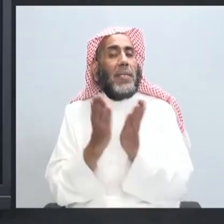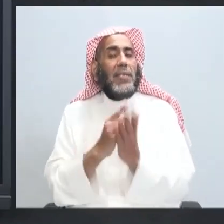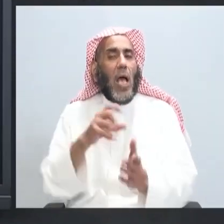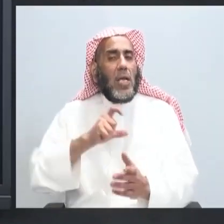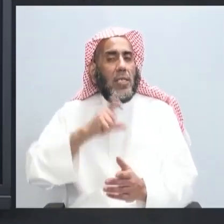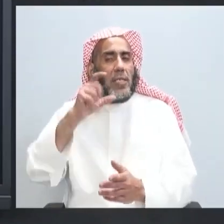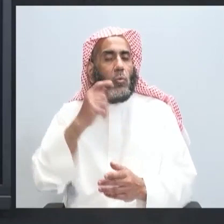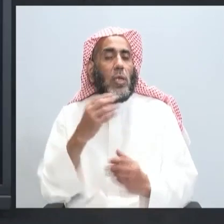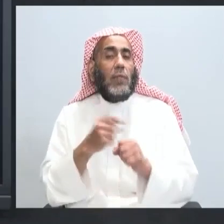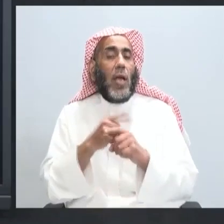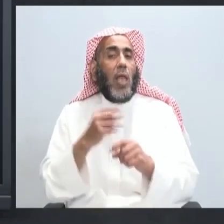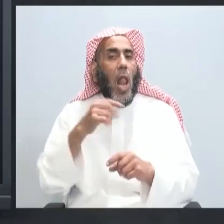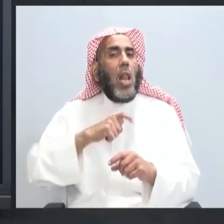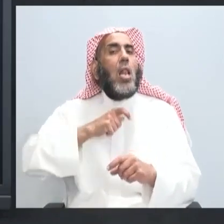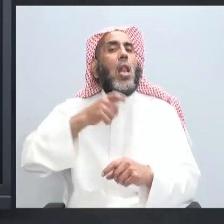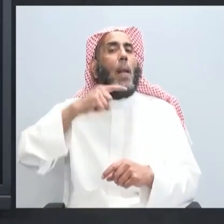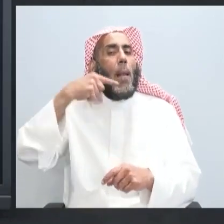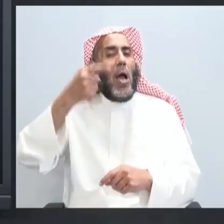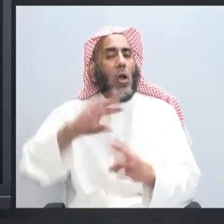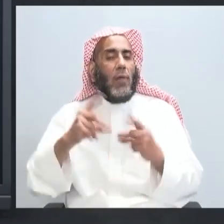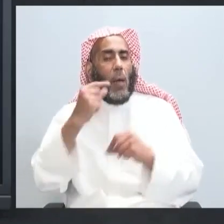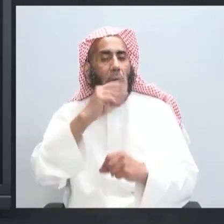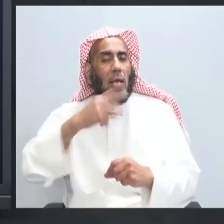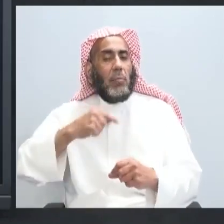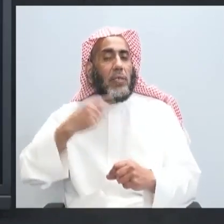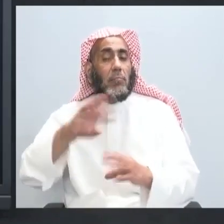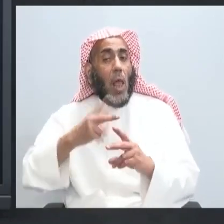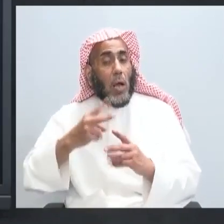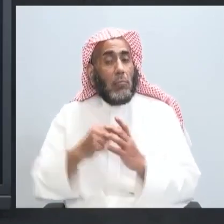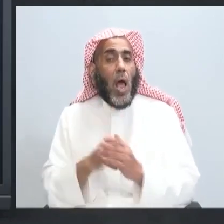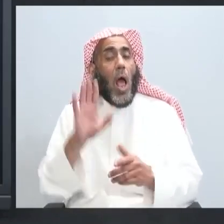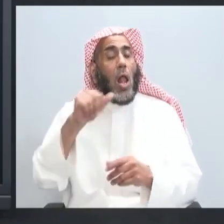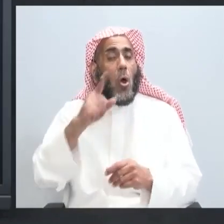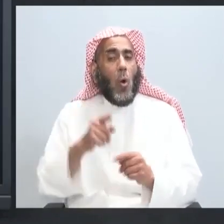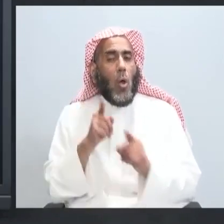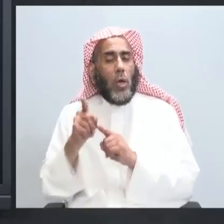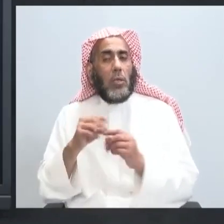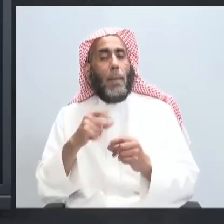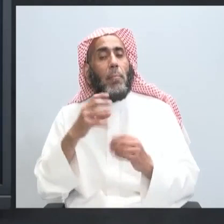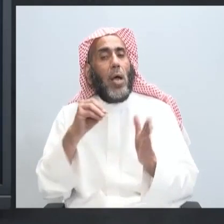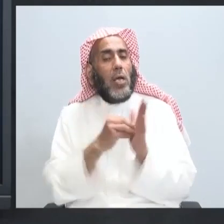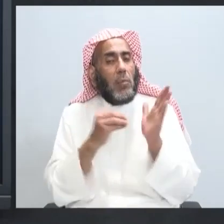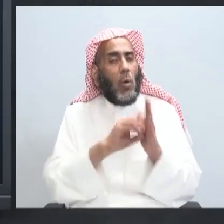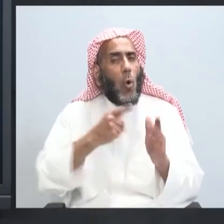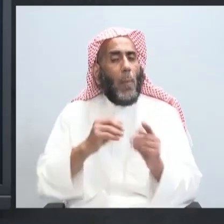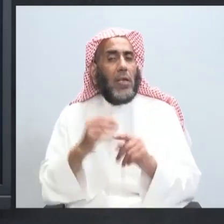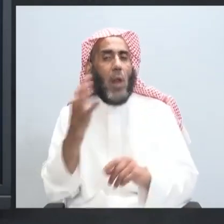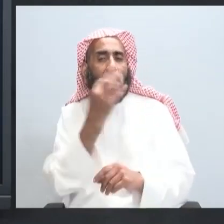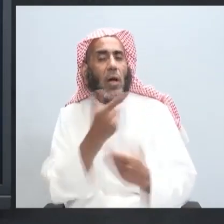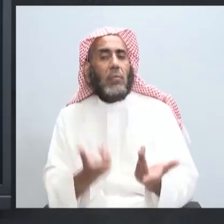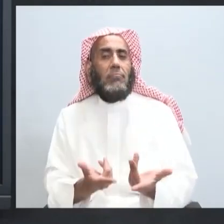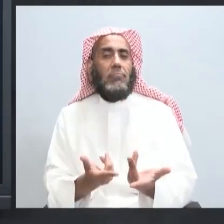وتحدث فيها عن المخارج وكيف معاني الكلمات عن طريق المخرج لكن هل هو يعد من معاجم الموضوعات ام هو من معاجم